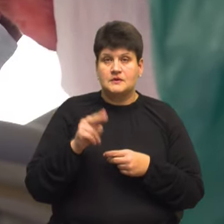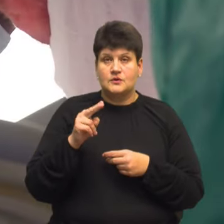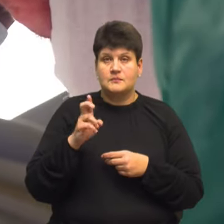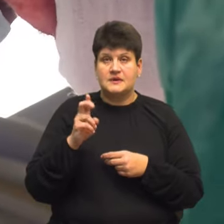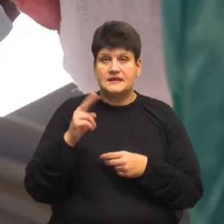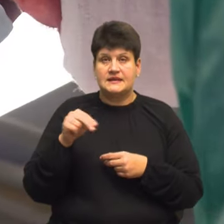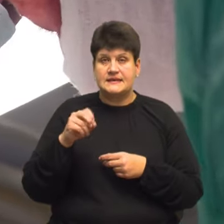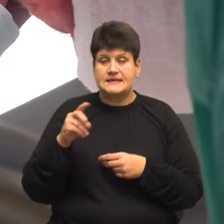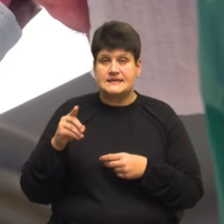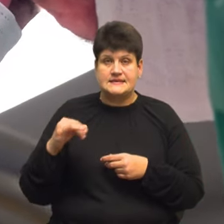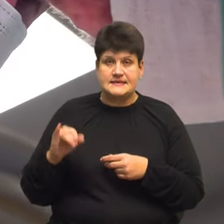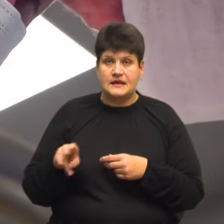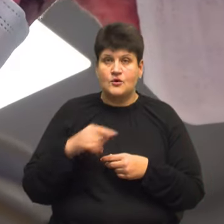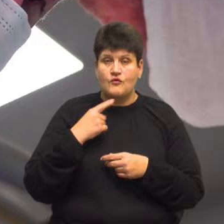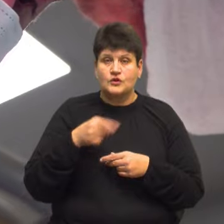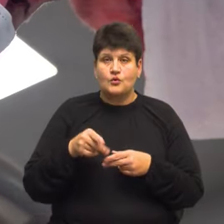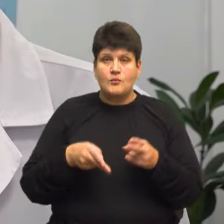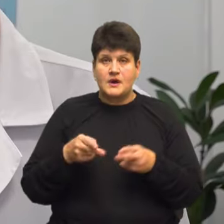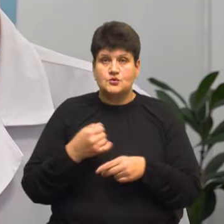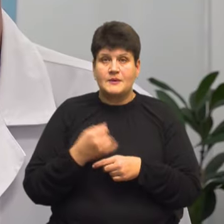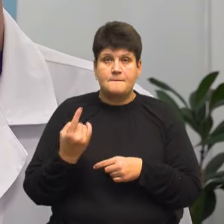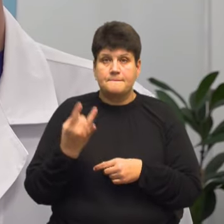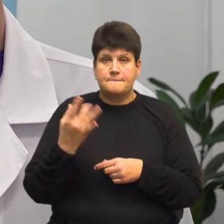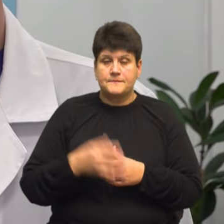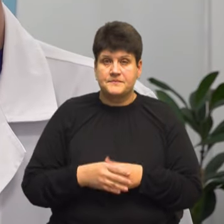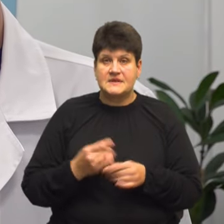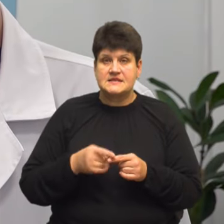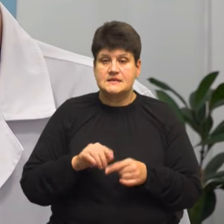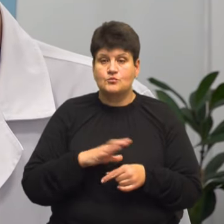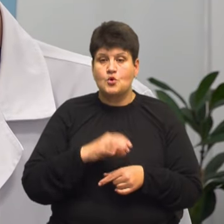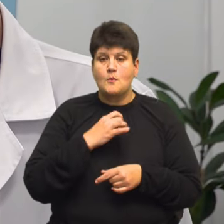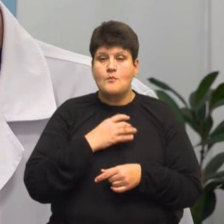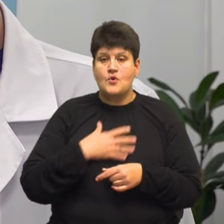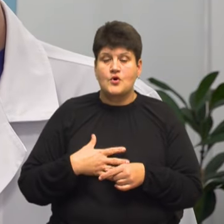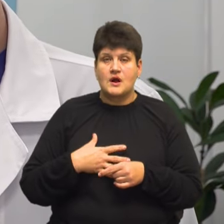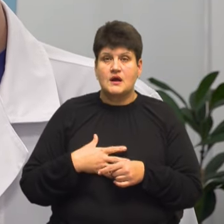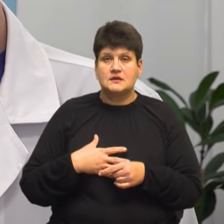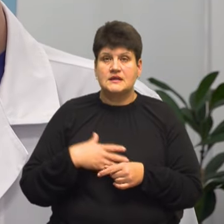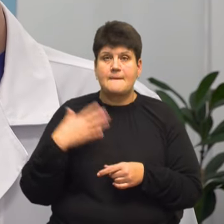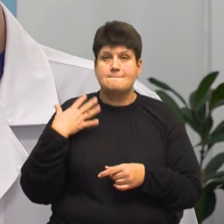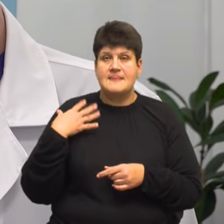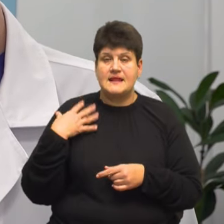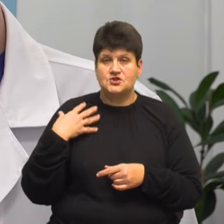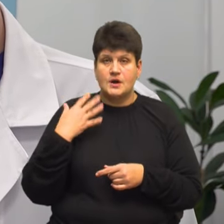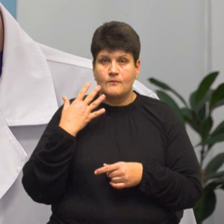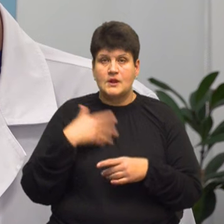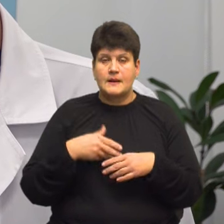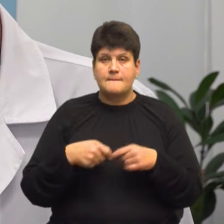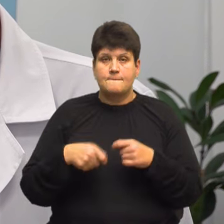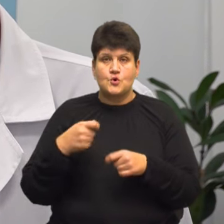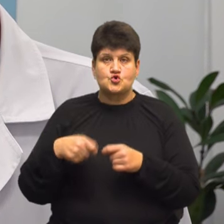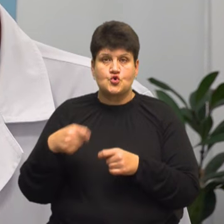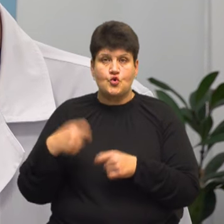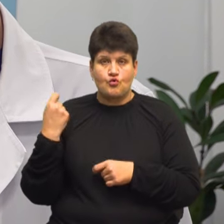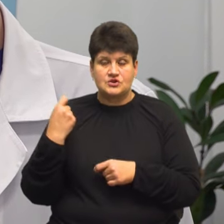таку операцію в Тернополі зробили вперше. Це було поранення в ділянці плеча, були пошкоджені відповідно